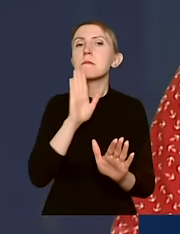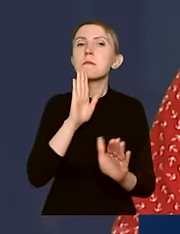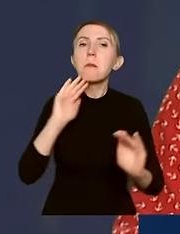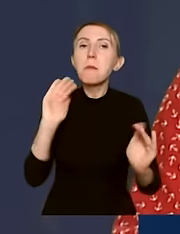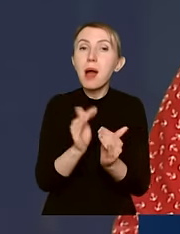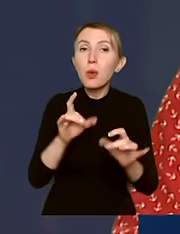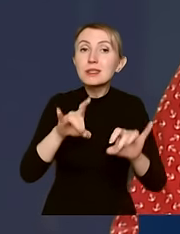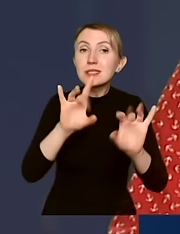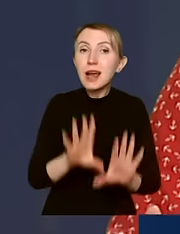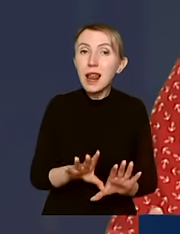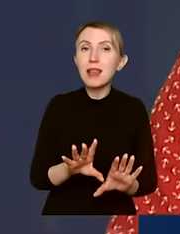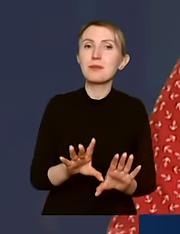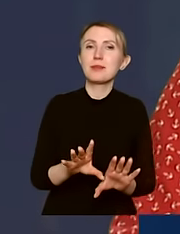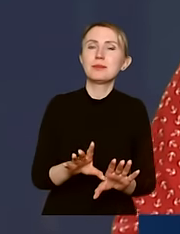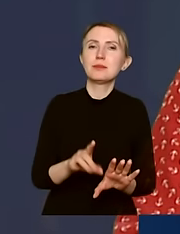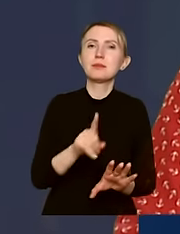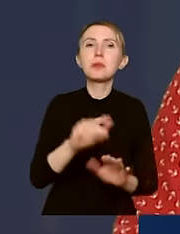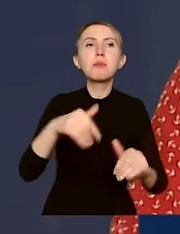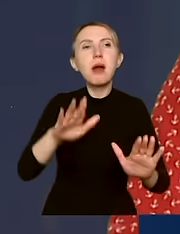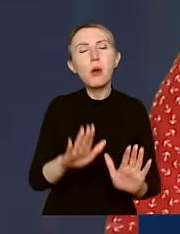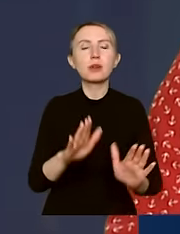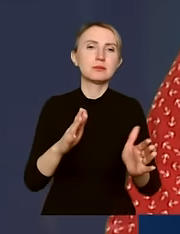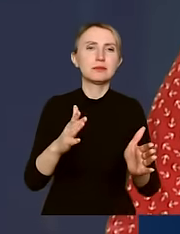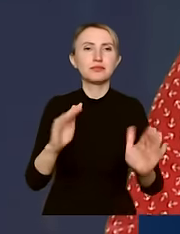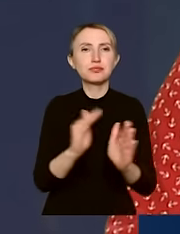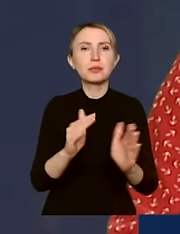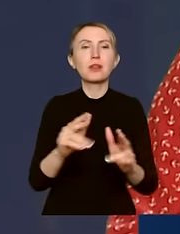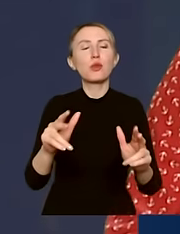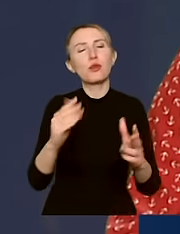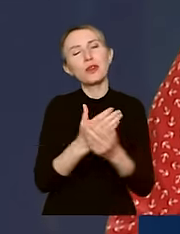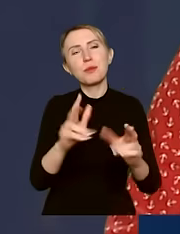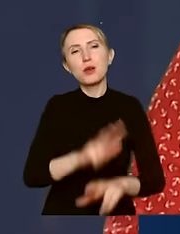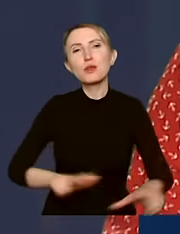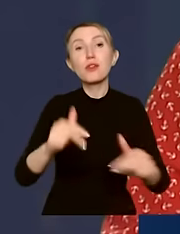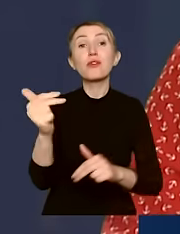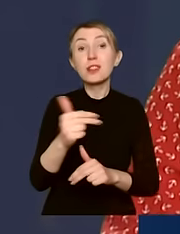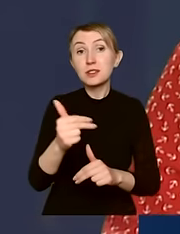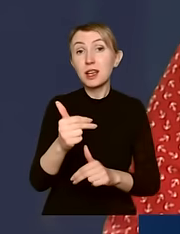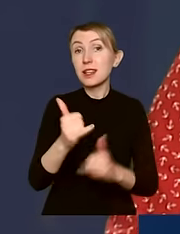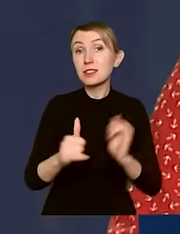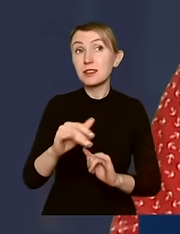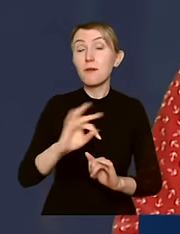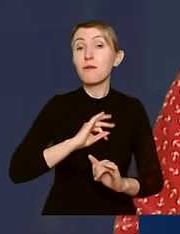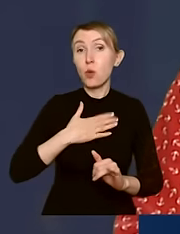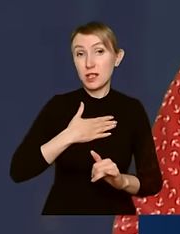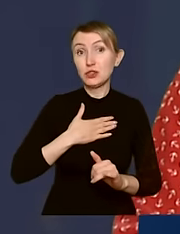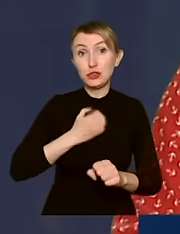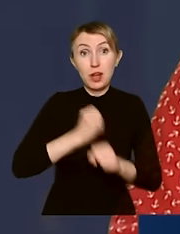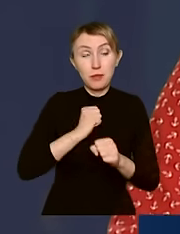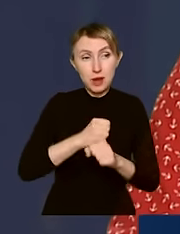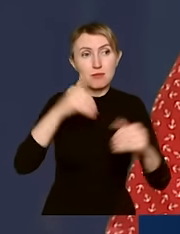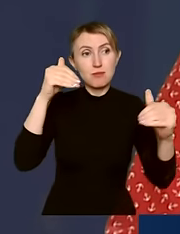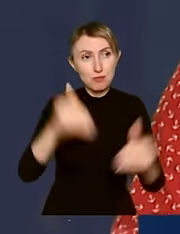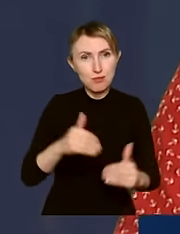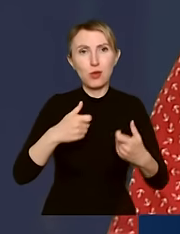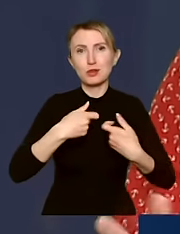sklepów i takich małych przedsiębiorstw, często firm rodzinnych, które w niedzielę, jeżeli sami pracują, właściciele mogą to robić